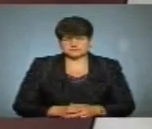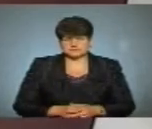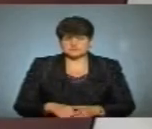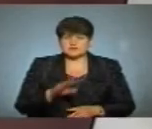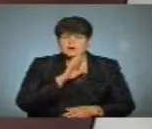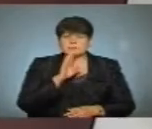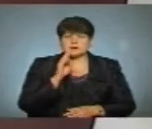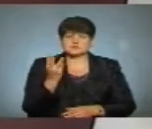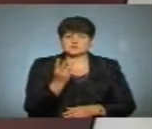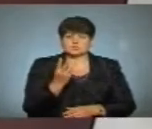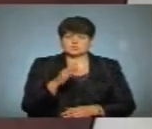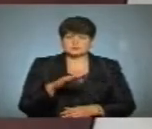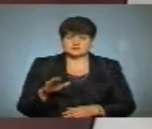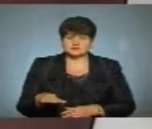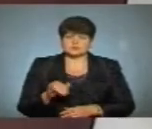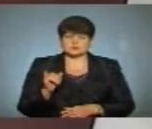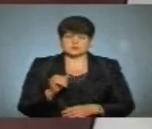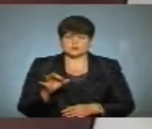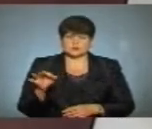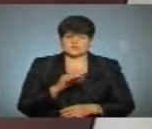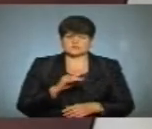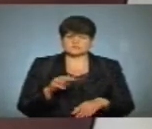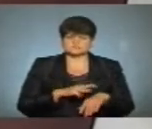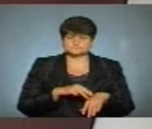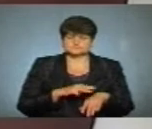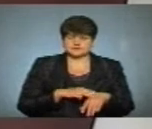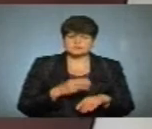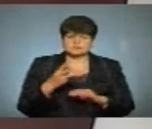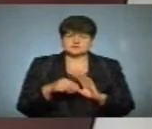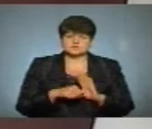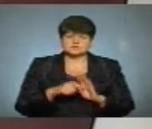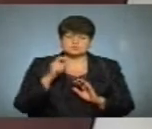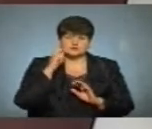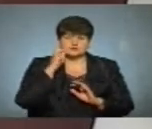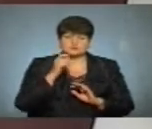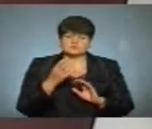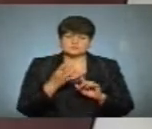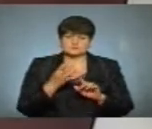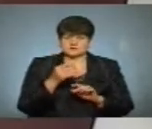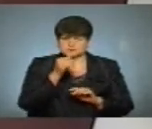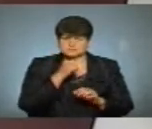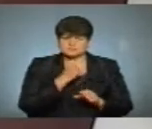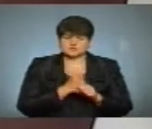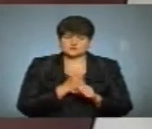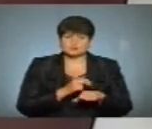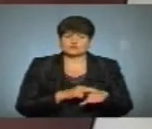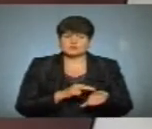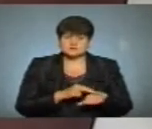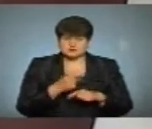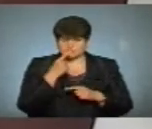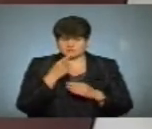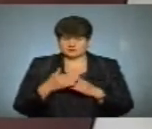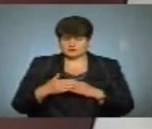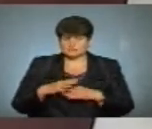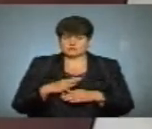Мати трьох дітей і дільнична офіцерка. 36-річна тернополянка Катерина Бойко четвертий місяць працює в поліції. А донедавна вона